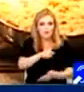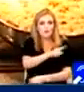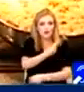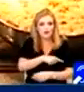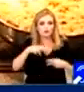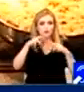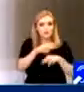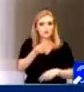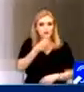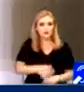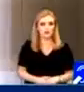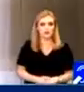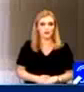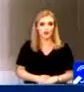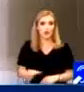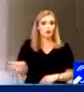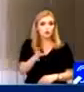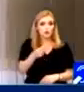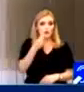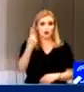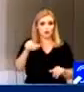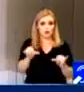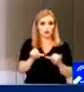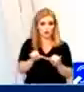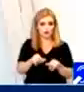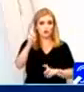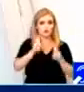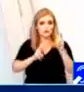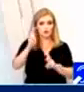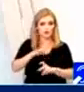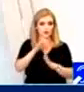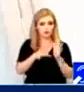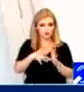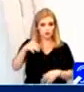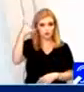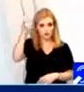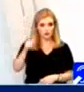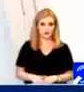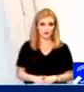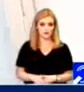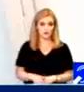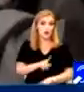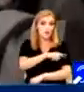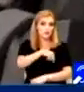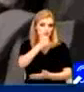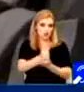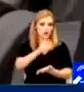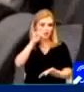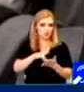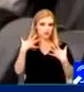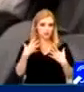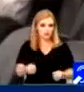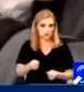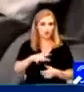spital cu intoxicații alimentare. Cu toți au mâncat la o cantină a unei întreprinderi din zona economică liberă din Bălți. Medicul șef al Centrului de